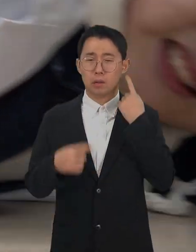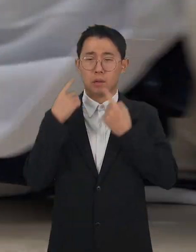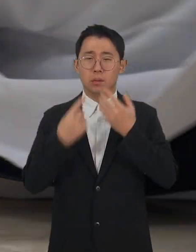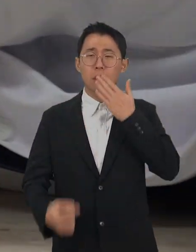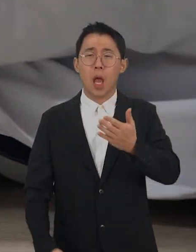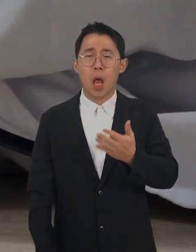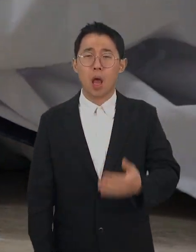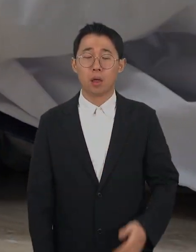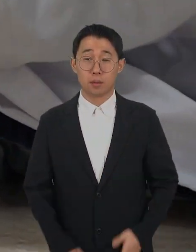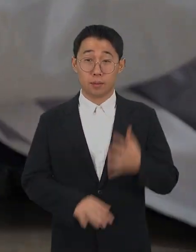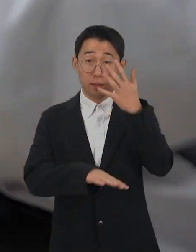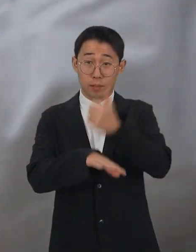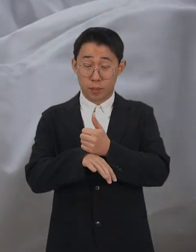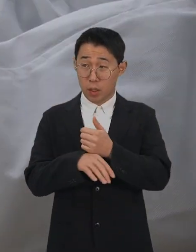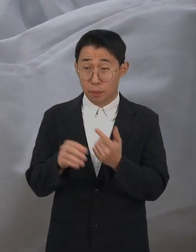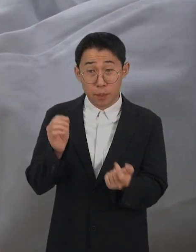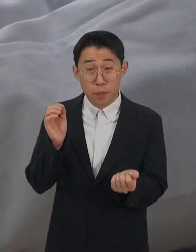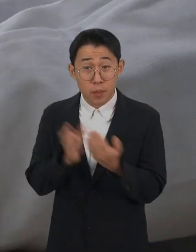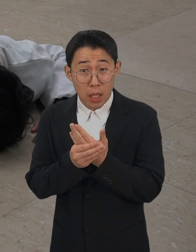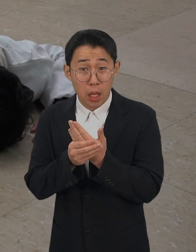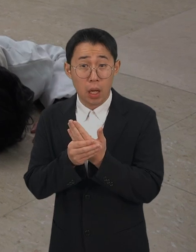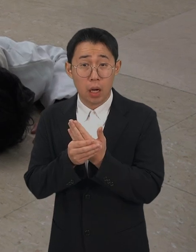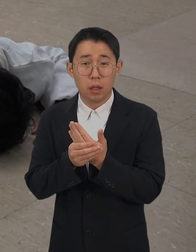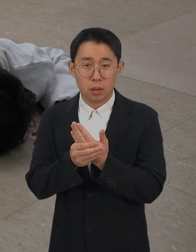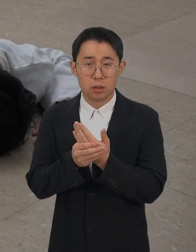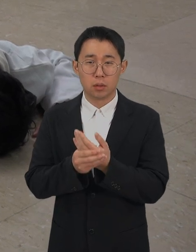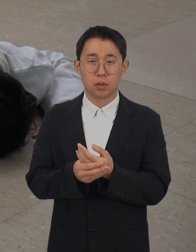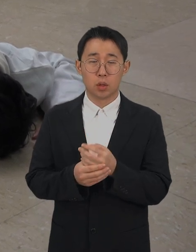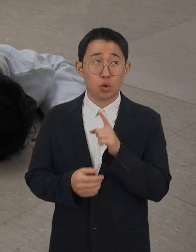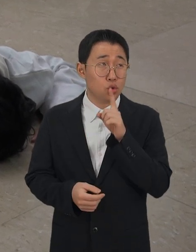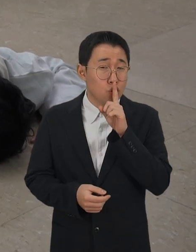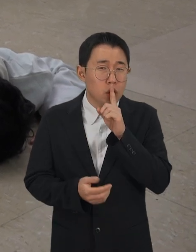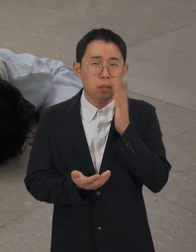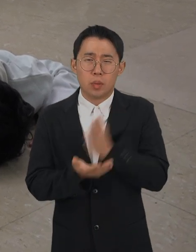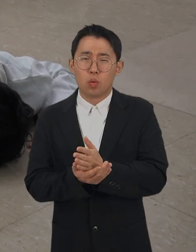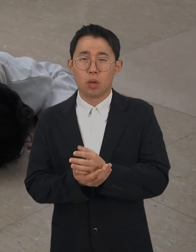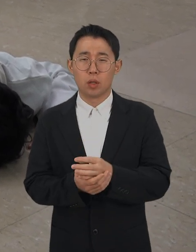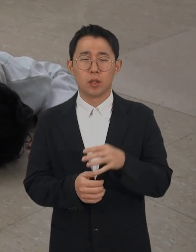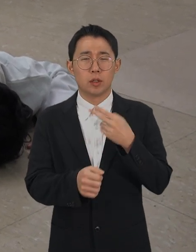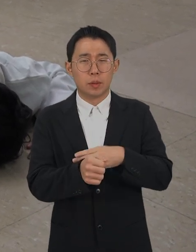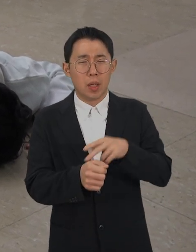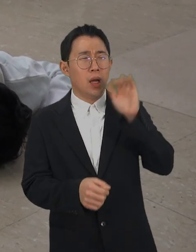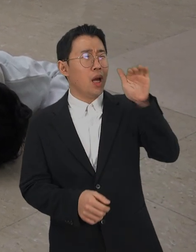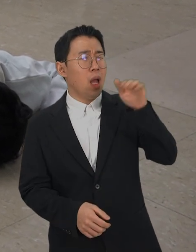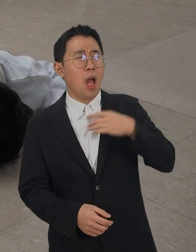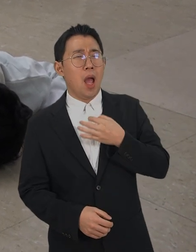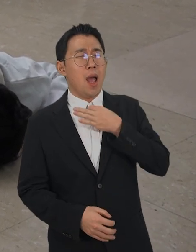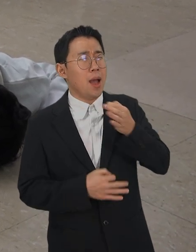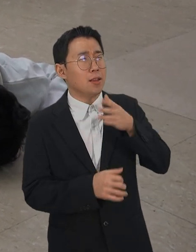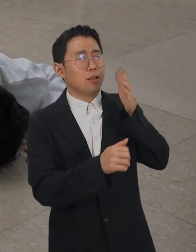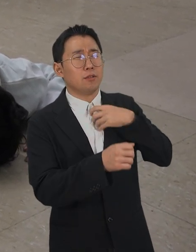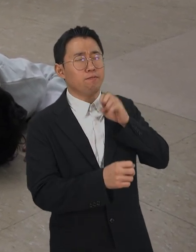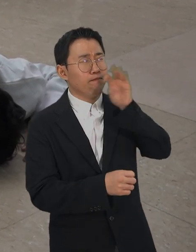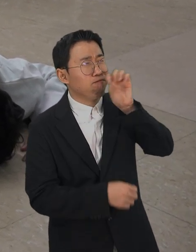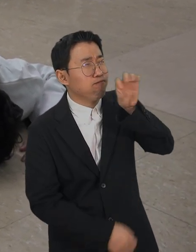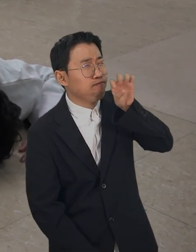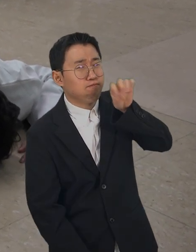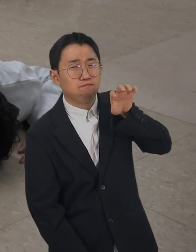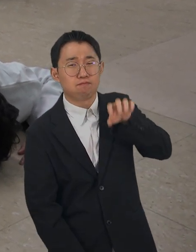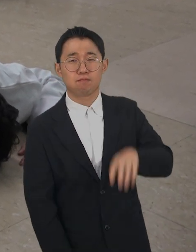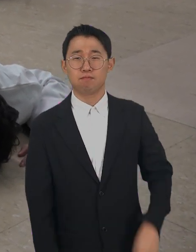수 있어요. 마지막으로 사고가 발생하면 숨기려 하지 말고 바로 선생님께 큰 소리로 알려야 합니다.